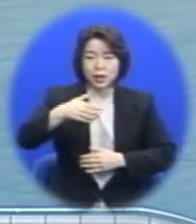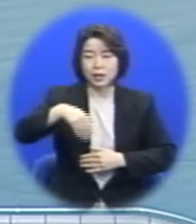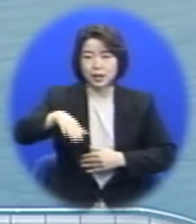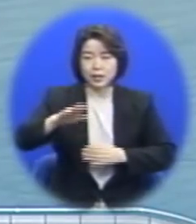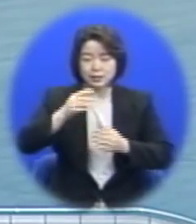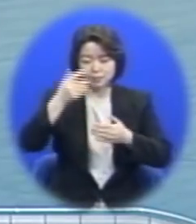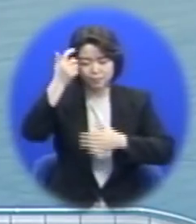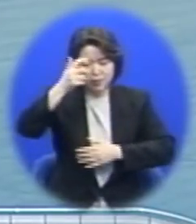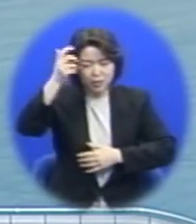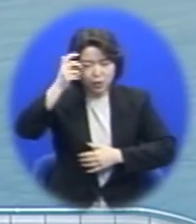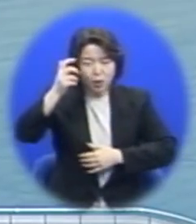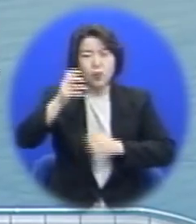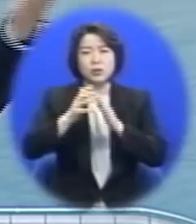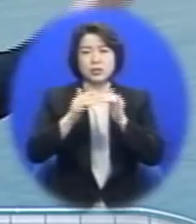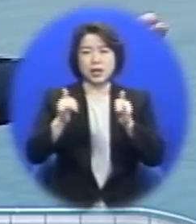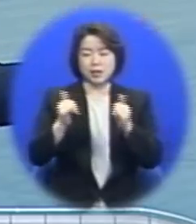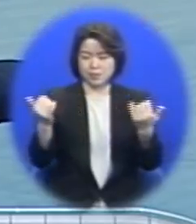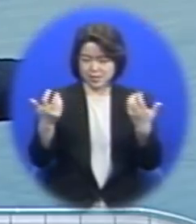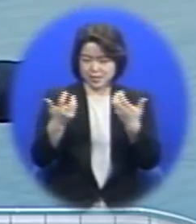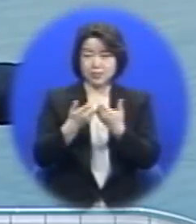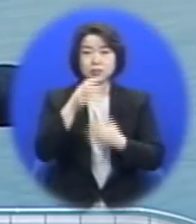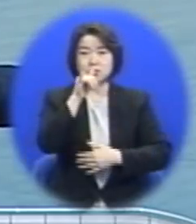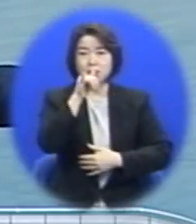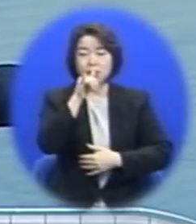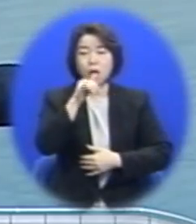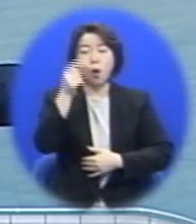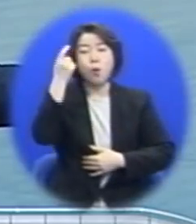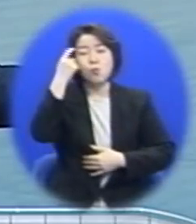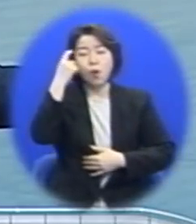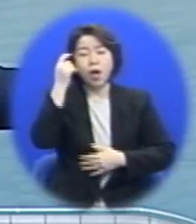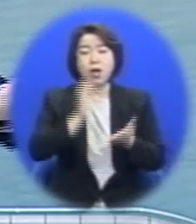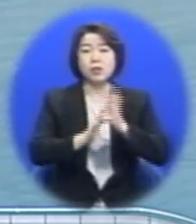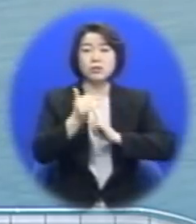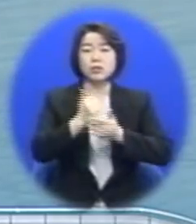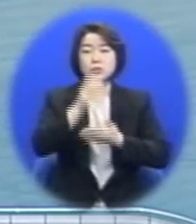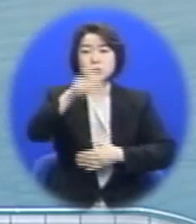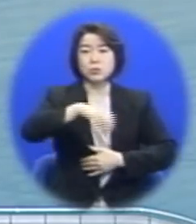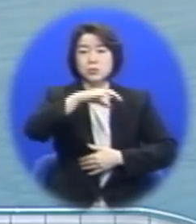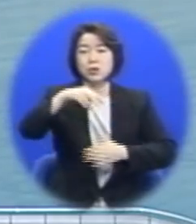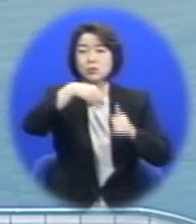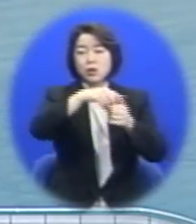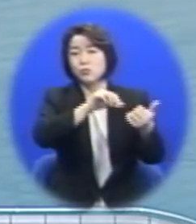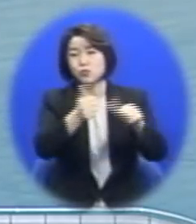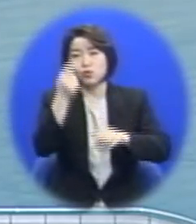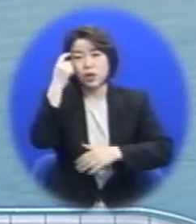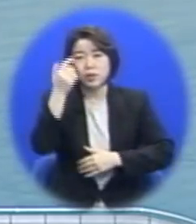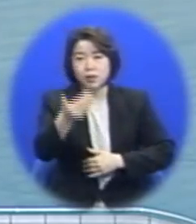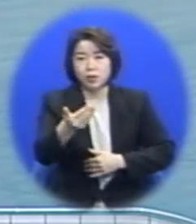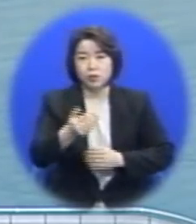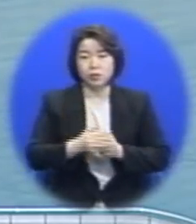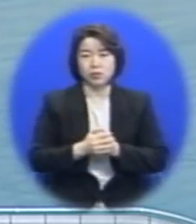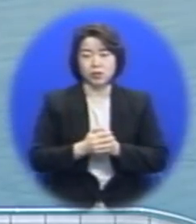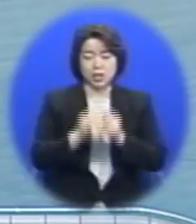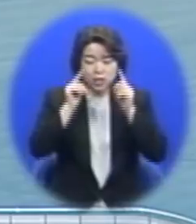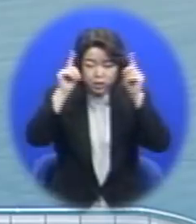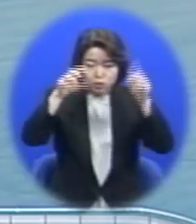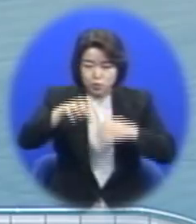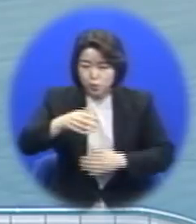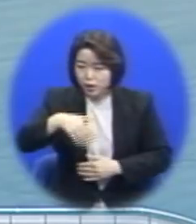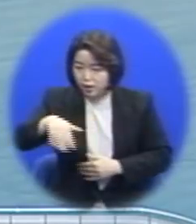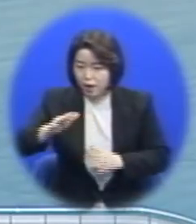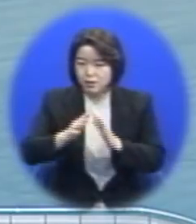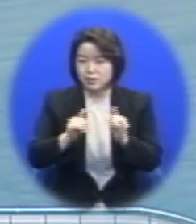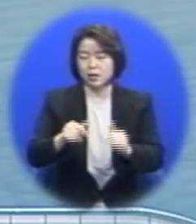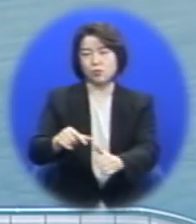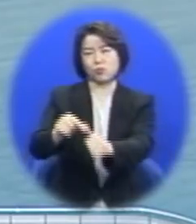있었습니다. 예수님이 왜 십자가에 죽으셔야 됩니까? 지옥에 간 자들을 구원해 내려고 하시는